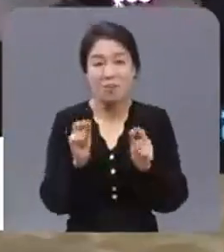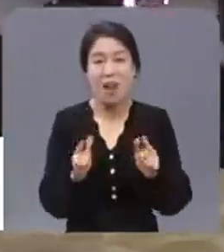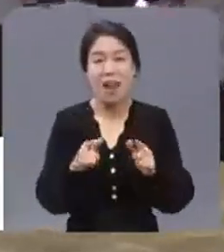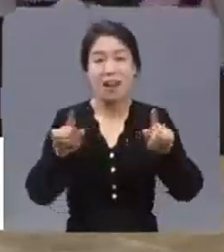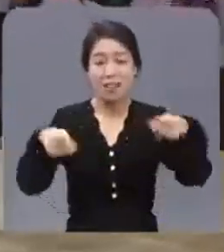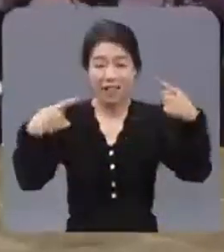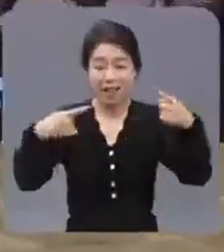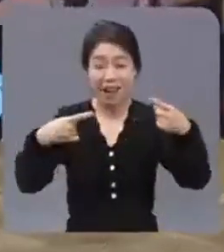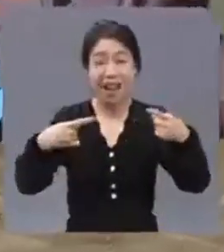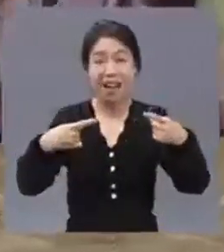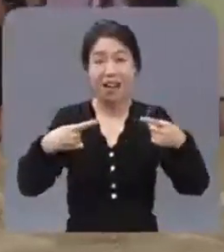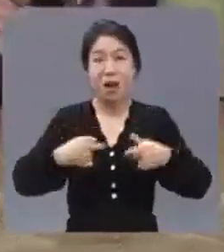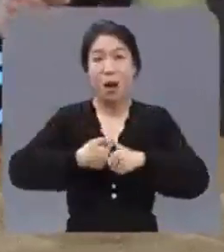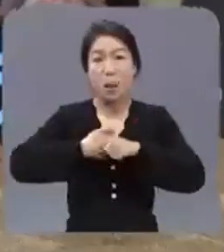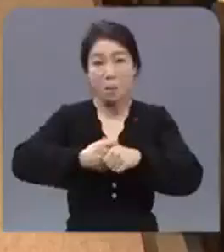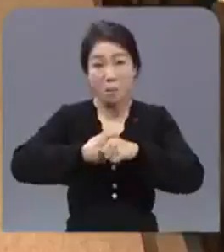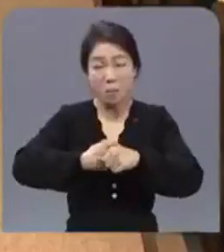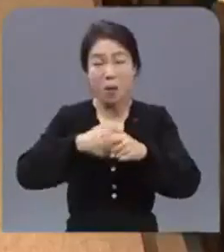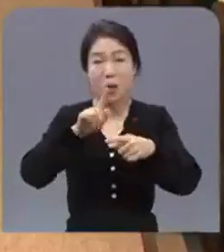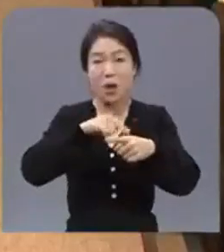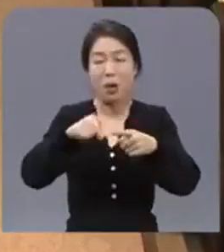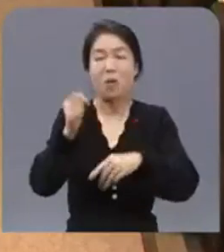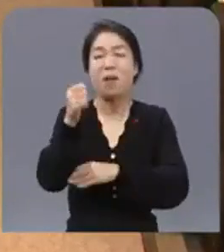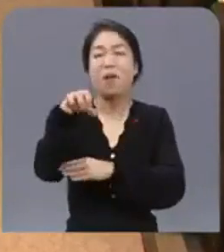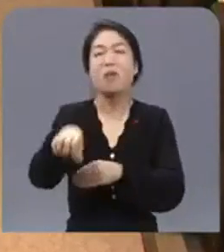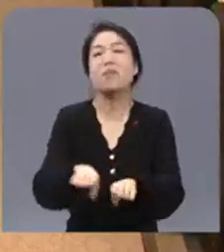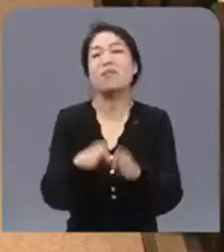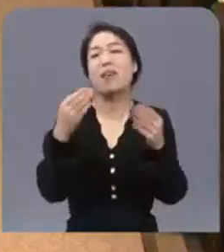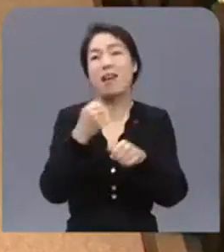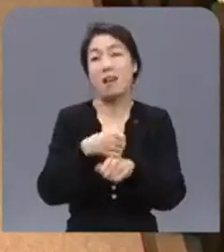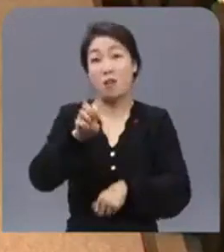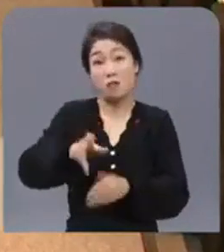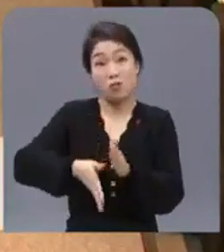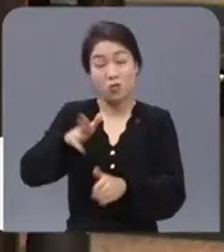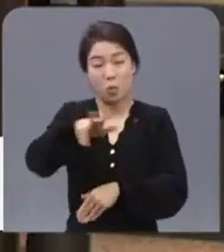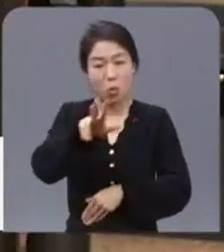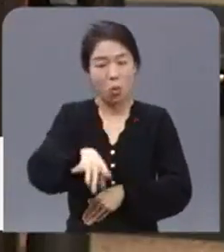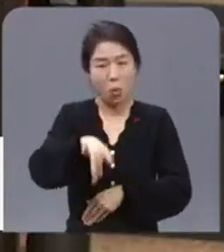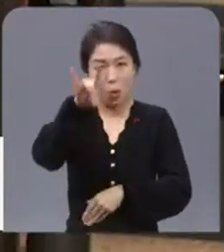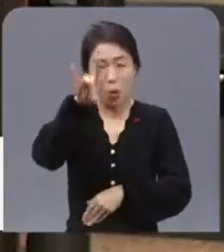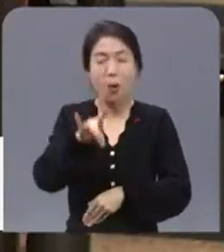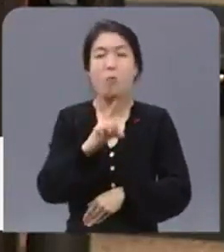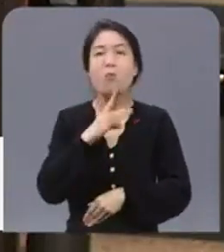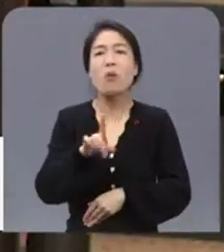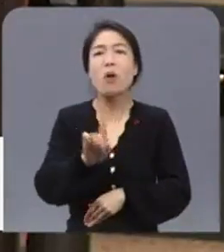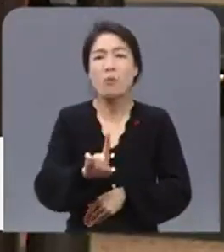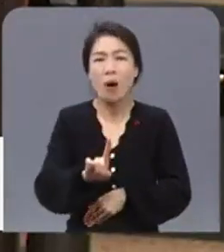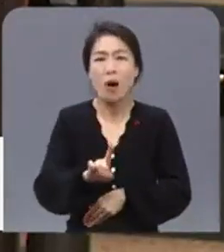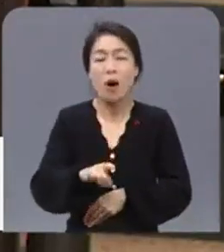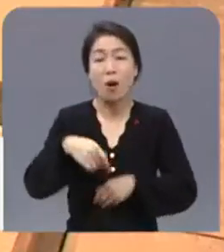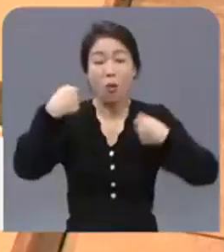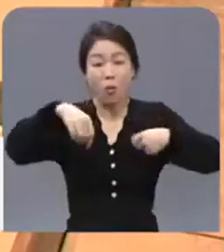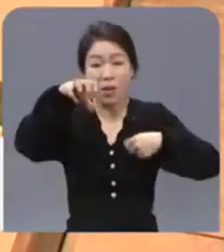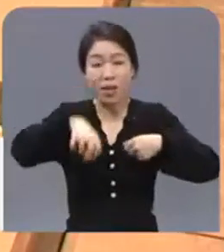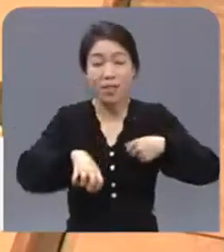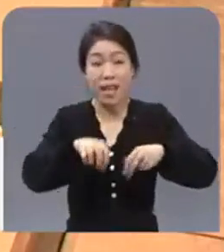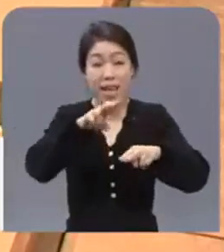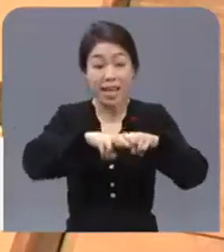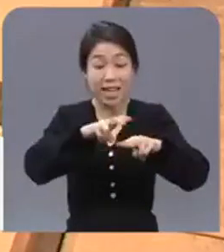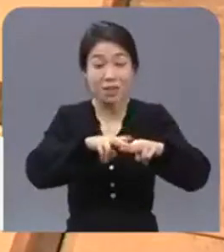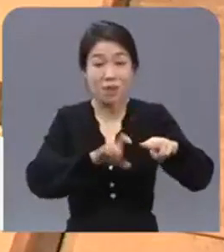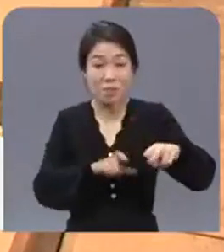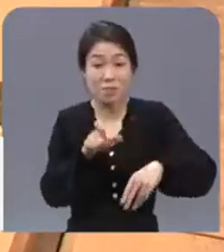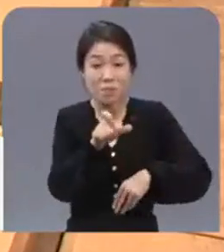장사 씨름 대회는 영암에서 열립니다 광주시는 전국에서 유일하게 공연장 좌석에 이름을 새겨주는 이른바